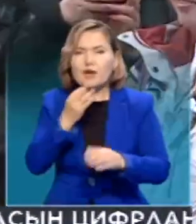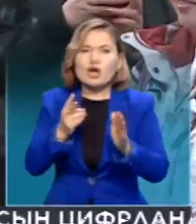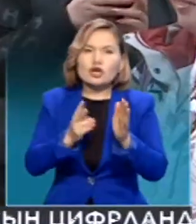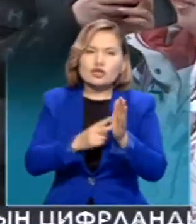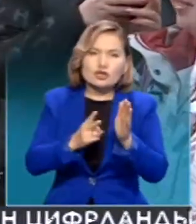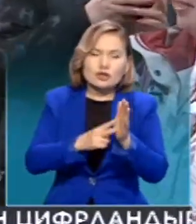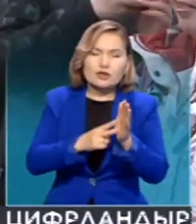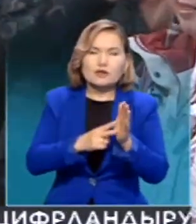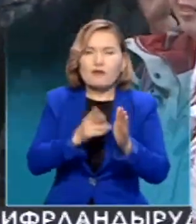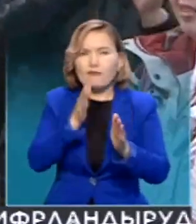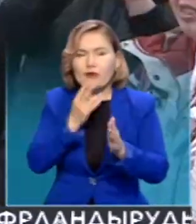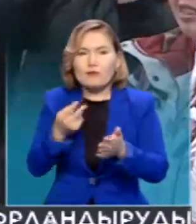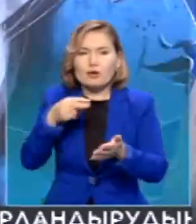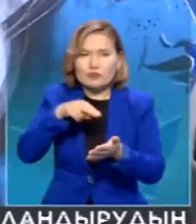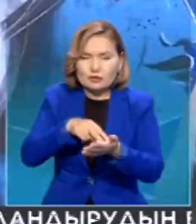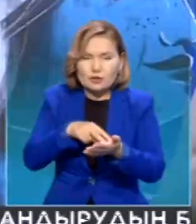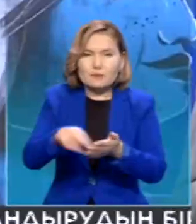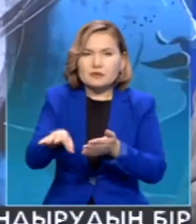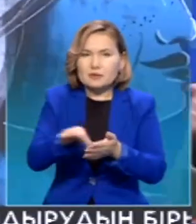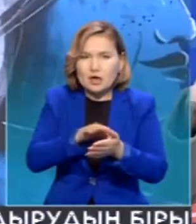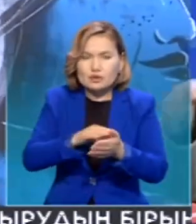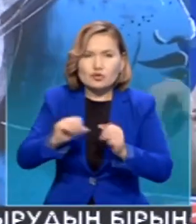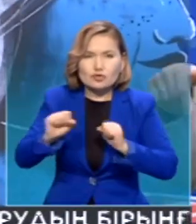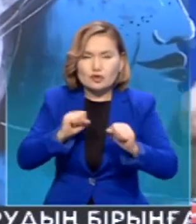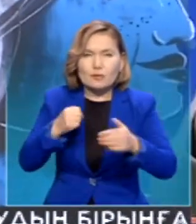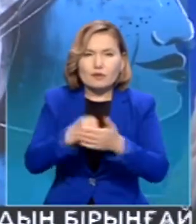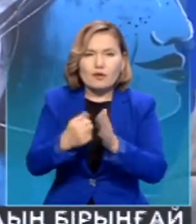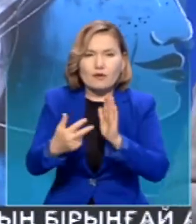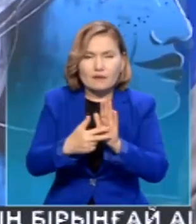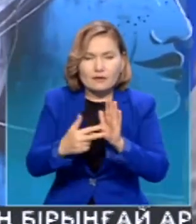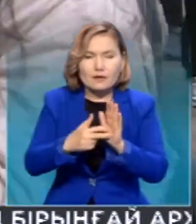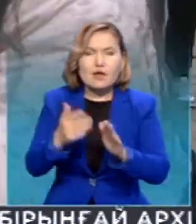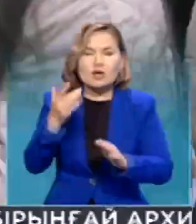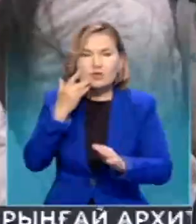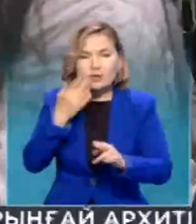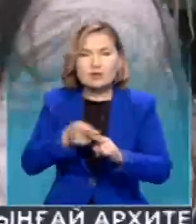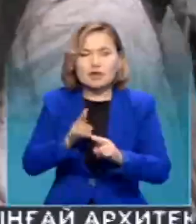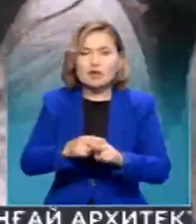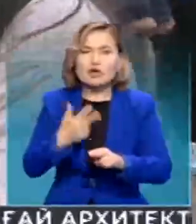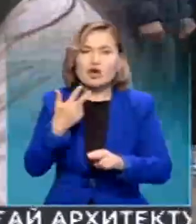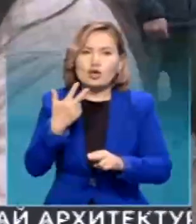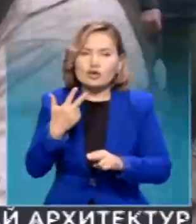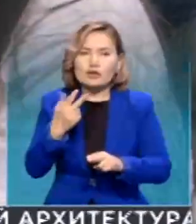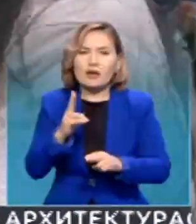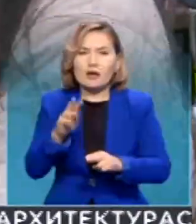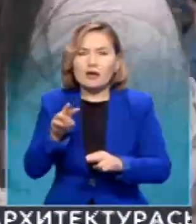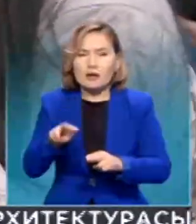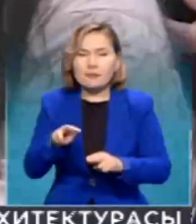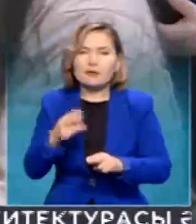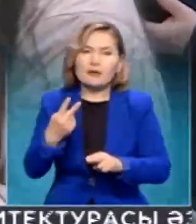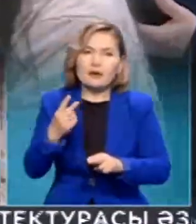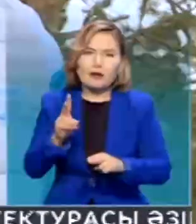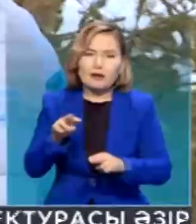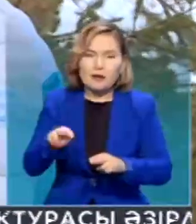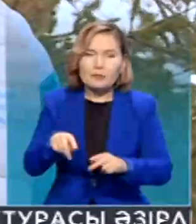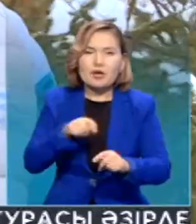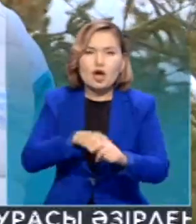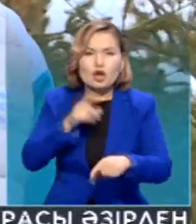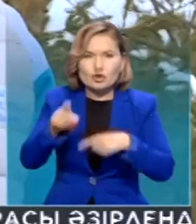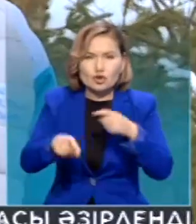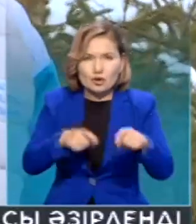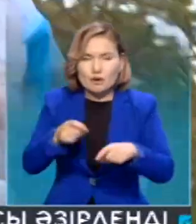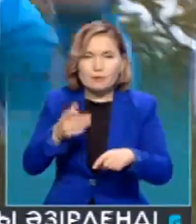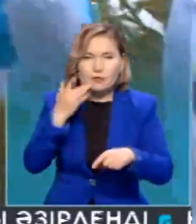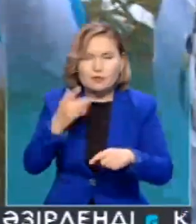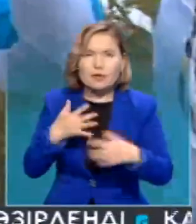7-ден 8-ге дейін 1 сағат жүгіремін. Қалыпты жағдайда 3 километр, 2 километр шамасында жүгіріп,